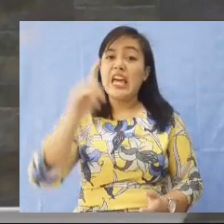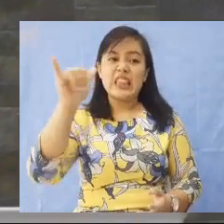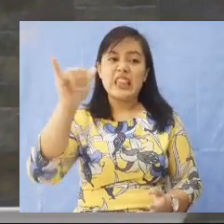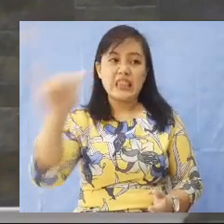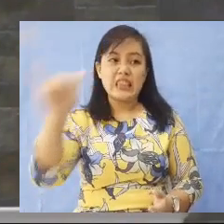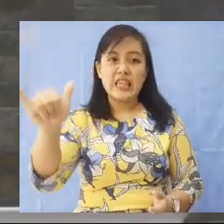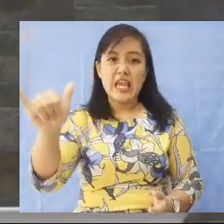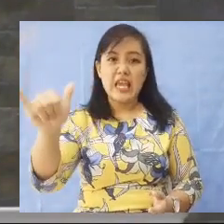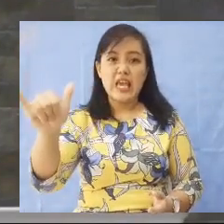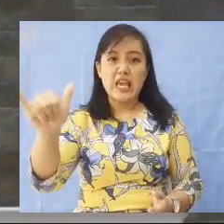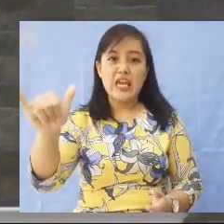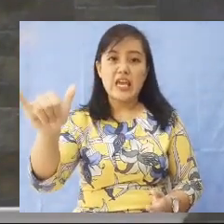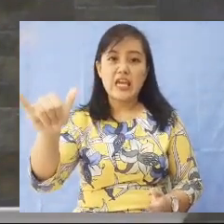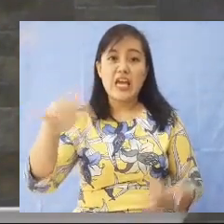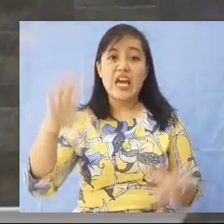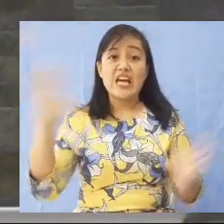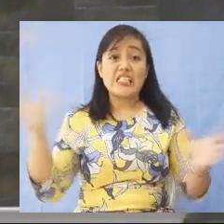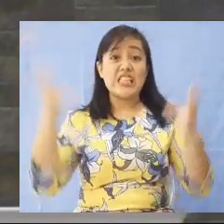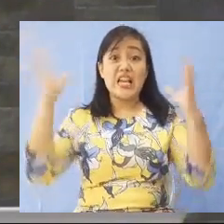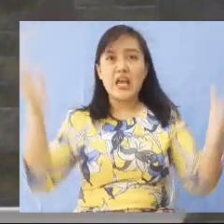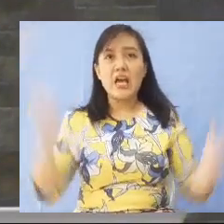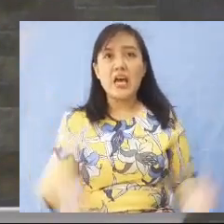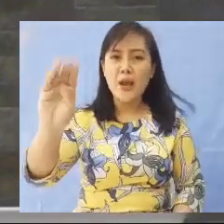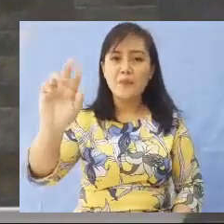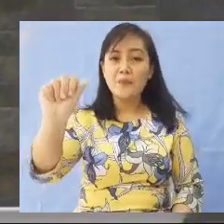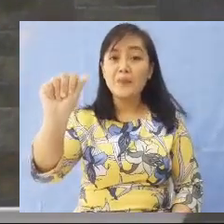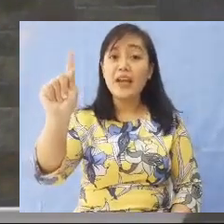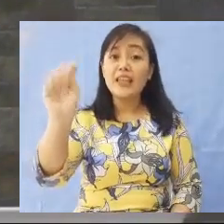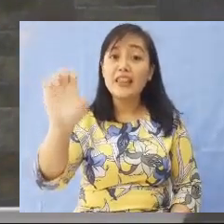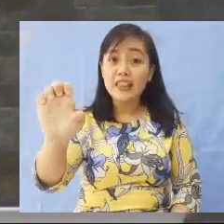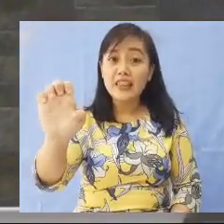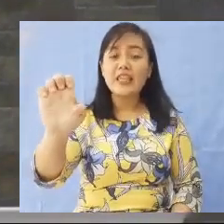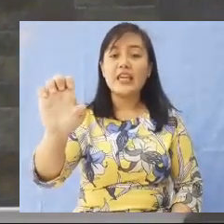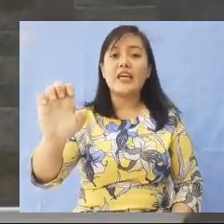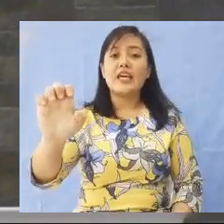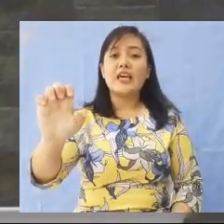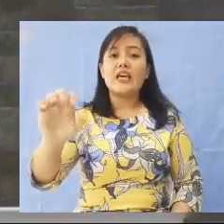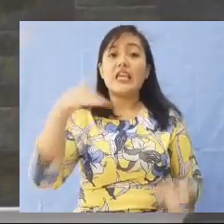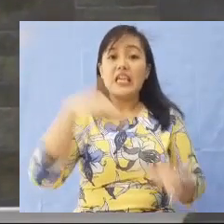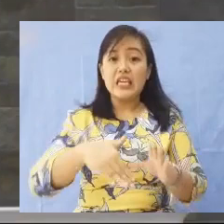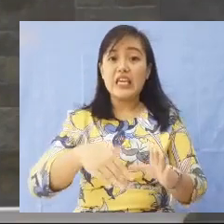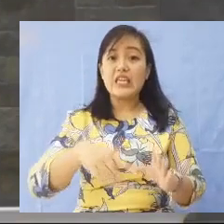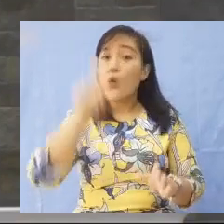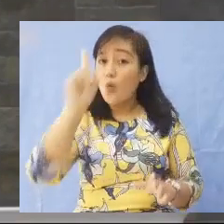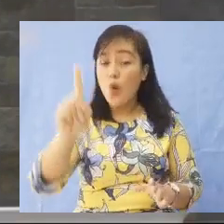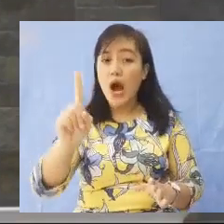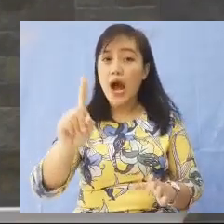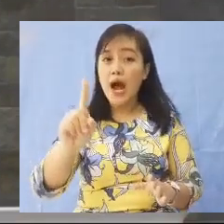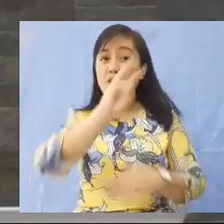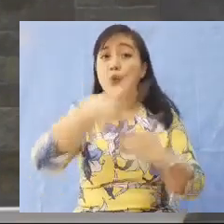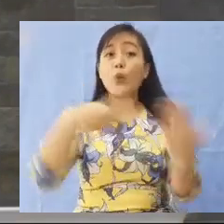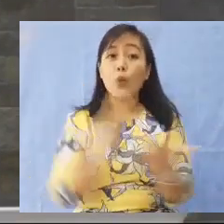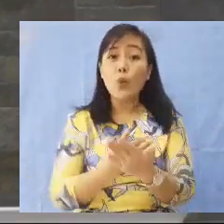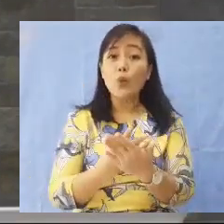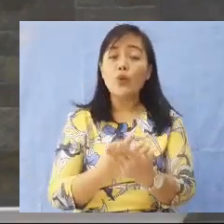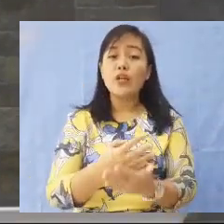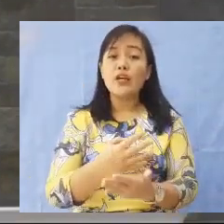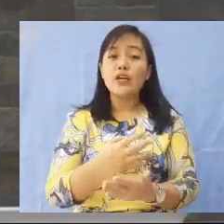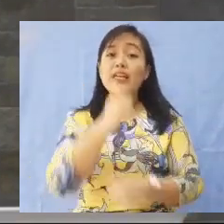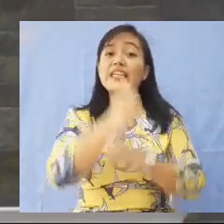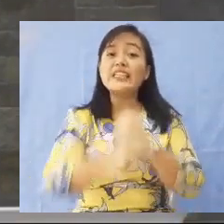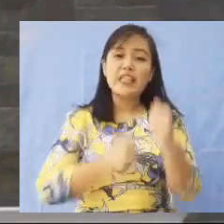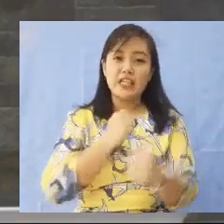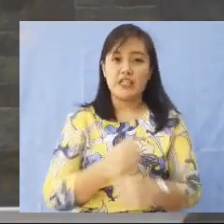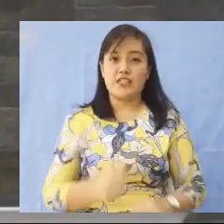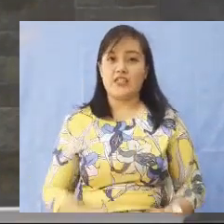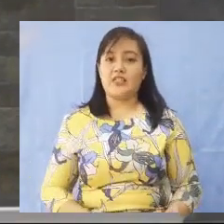festivals ang nangyari during dito po sa account na atin pong binasa. At dito po sa verse number 37, yung